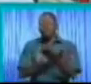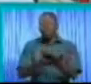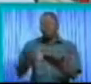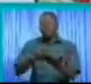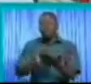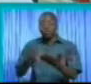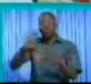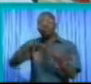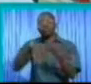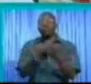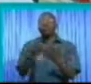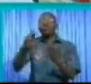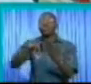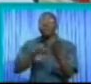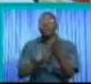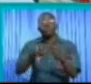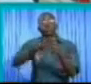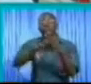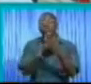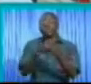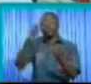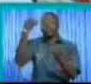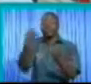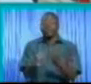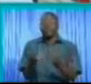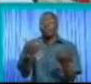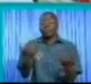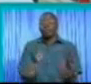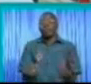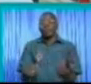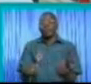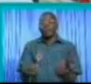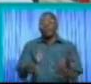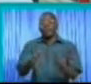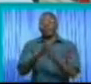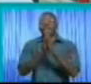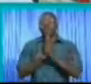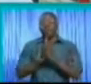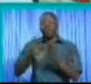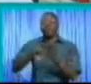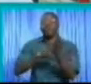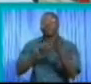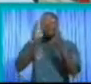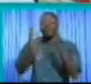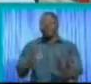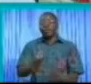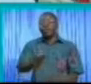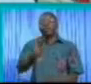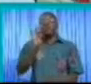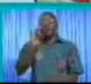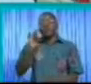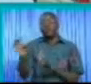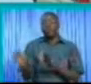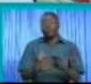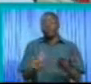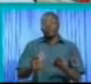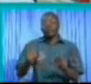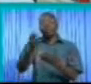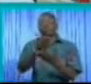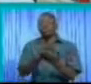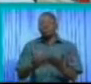le rapport du début à la fin. Maintenant, il est demandé au rapporteur désigné de faire une